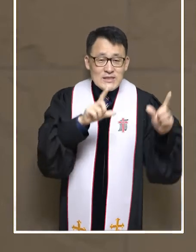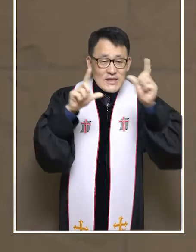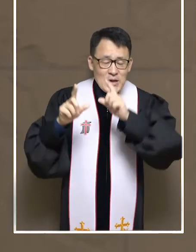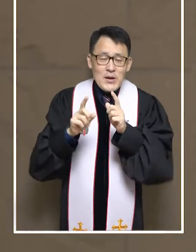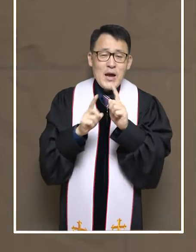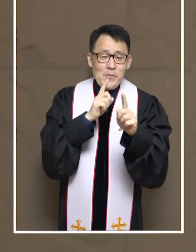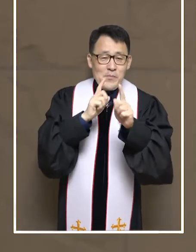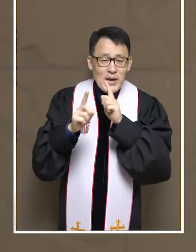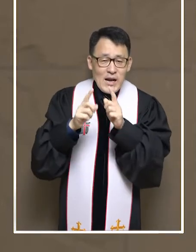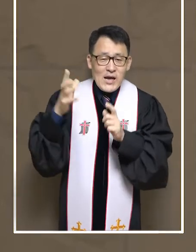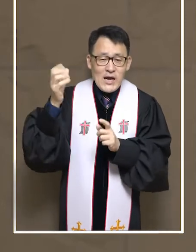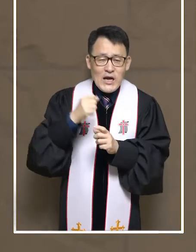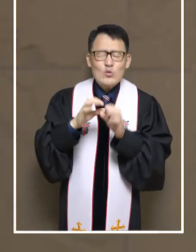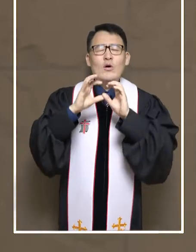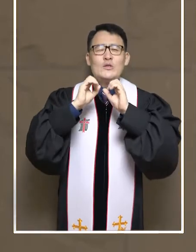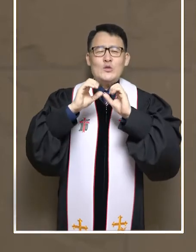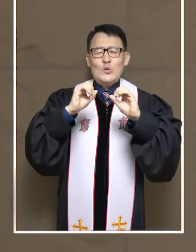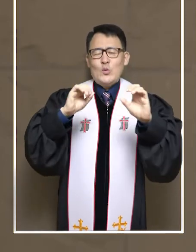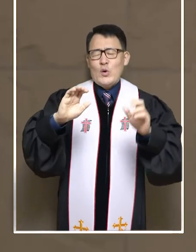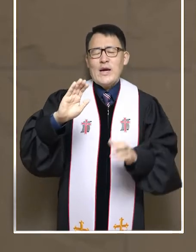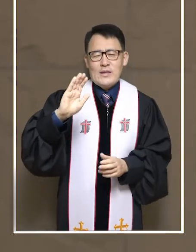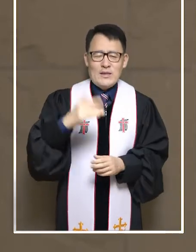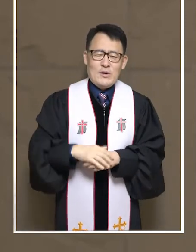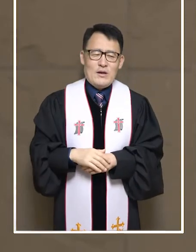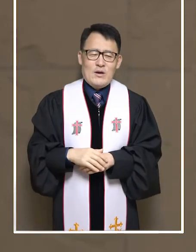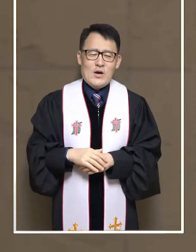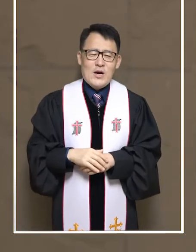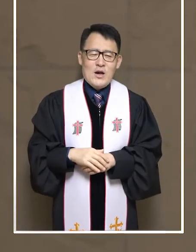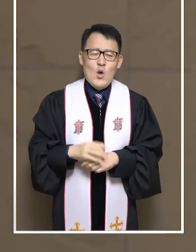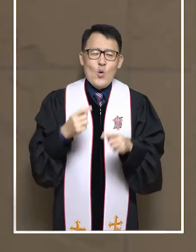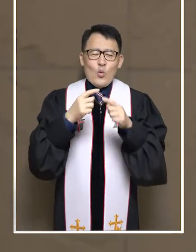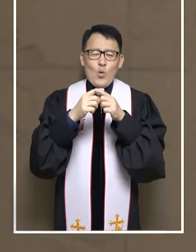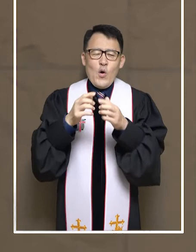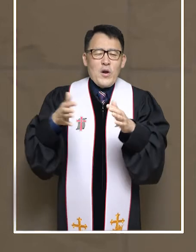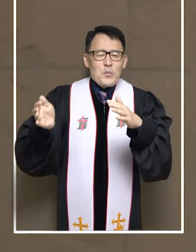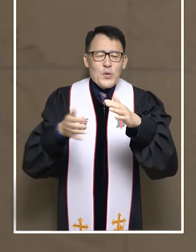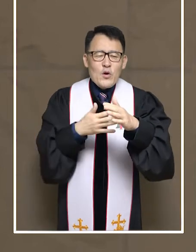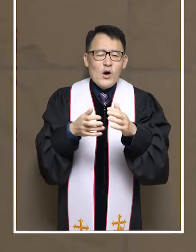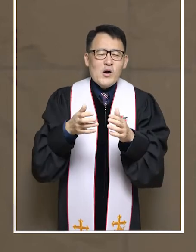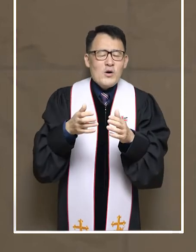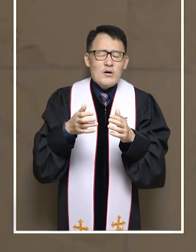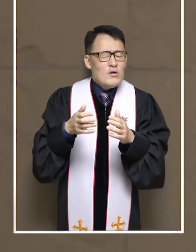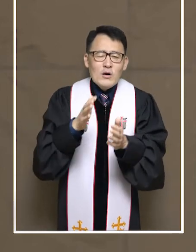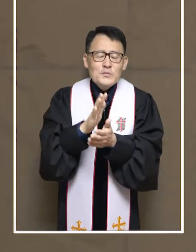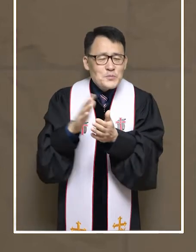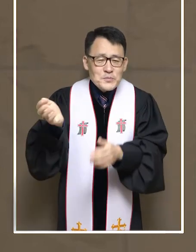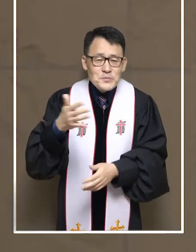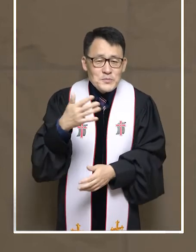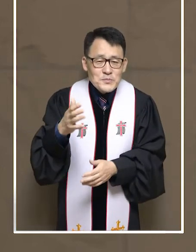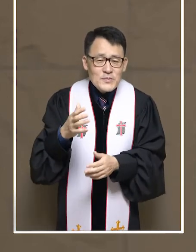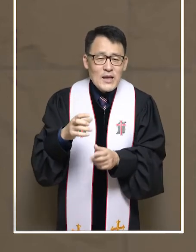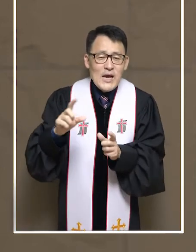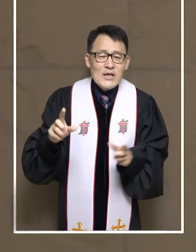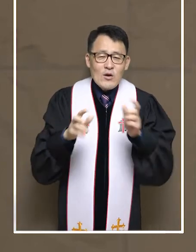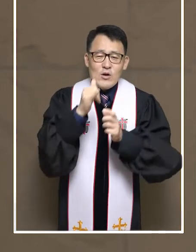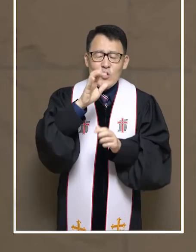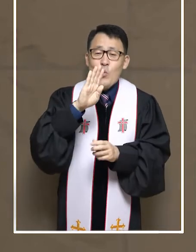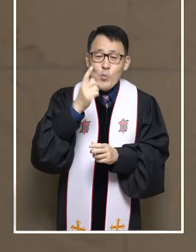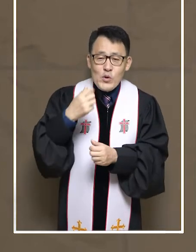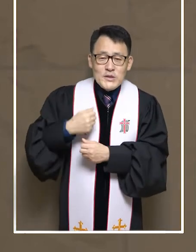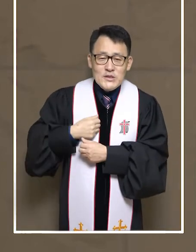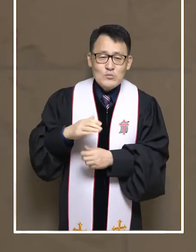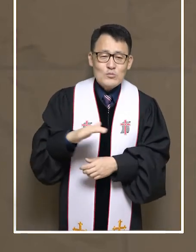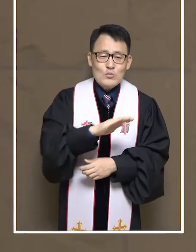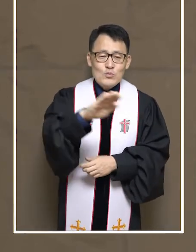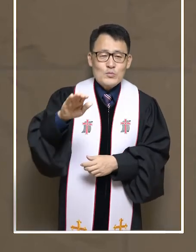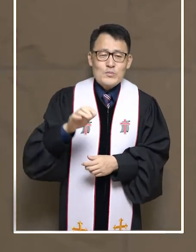진솔한 말과 삶을 통해서 전도해야만 되겠습니다. 그들이 교회를 비웃고 있지만 그들이 살고 있는